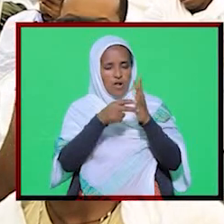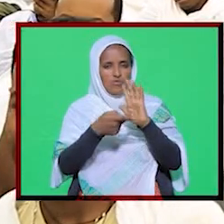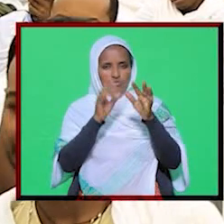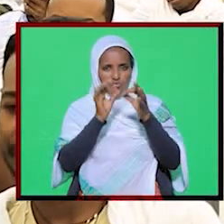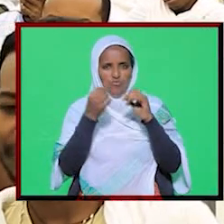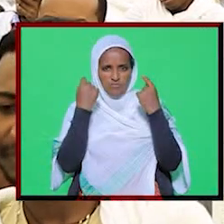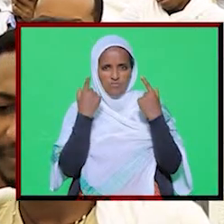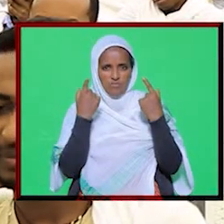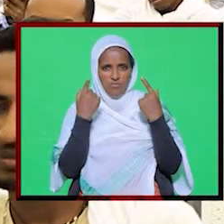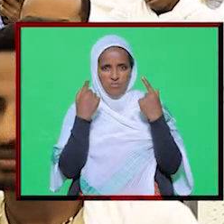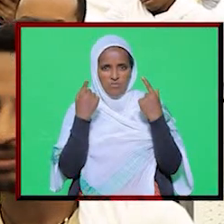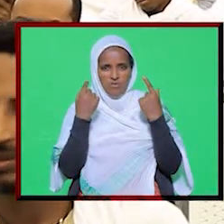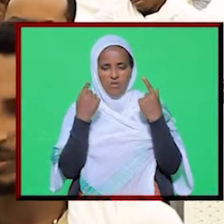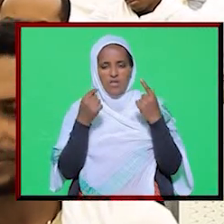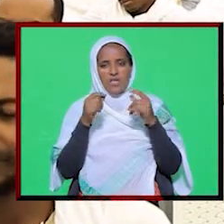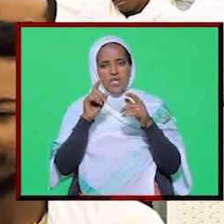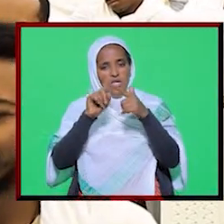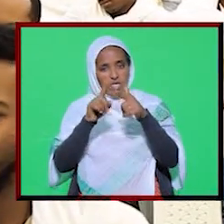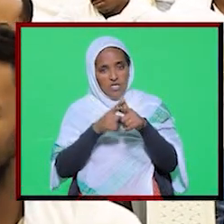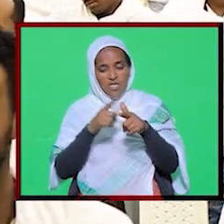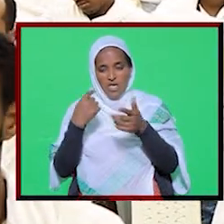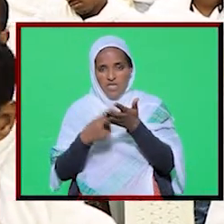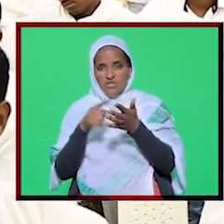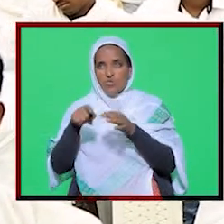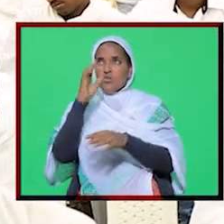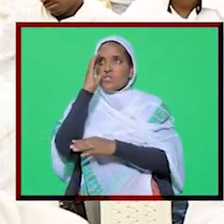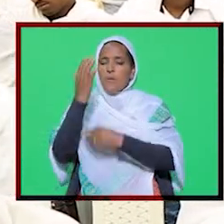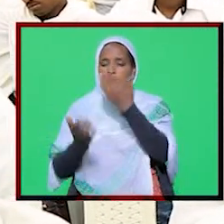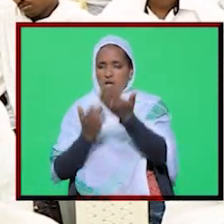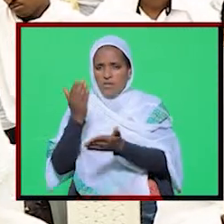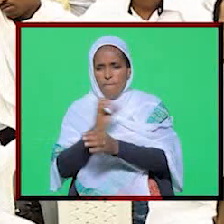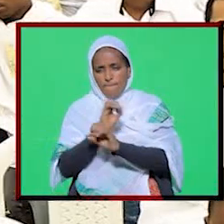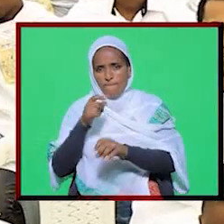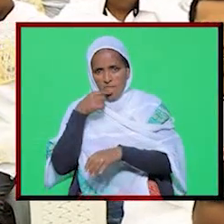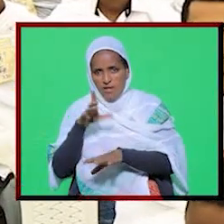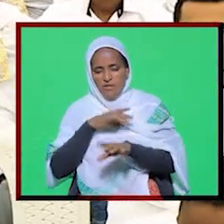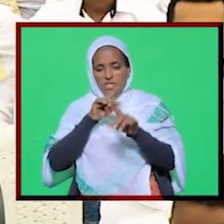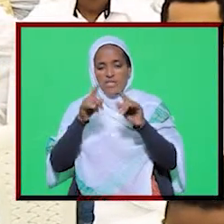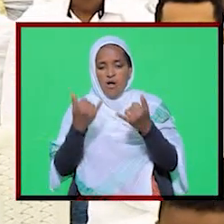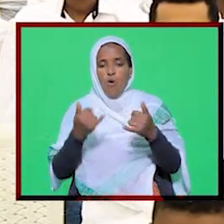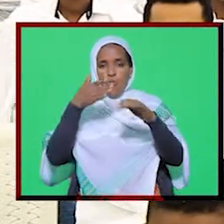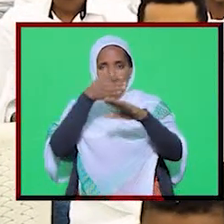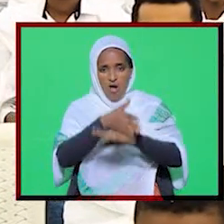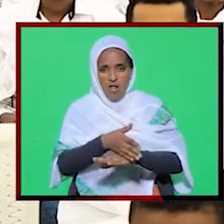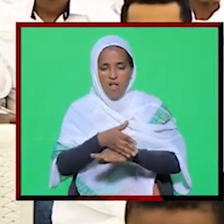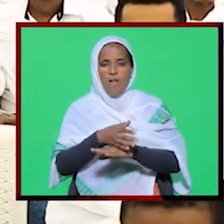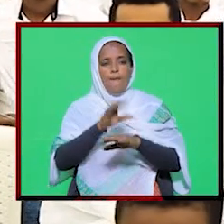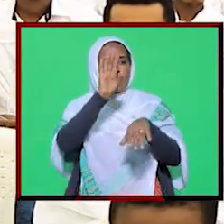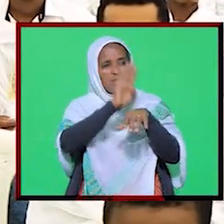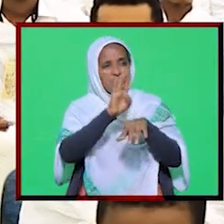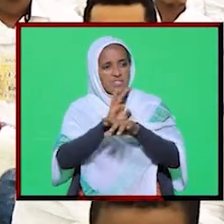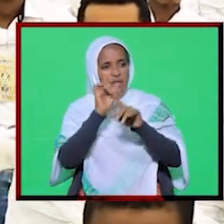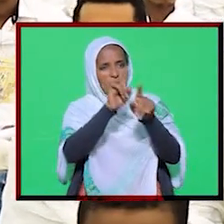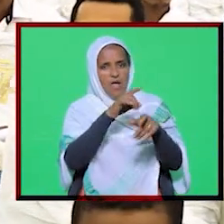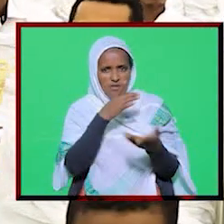ነው። አይ እንግዲህ አለ፣ እኔ እሳቸው የእግዚአብሔር አገልጋይ ናቸው ምንም አልልም፣ ግን ካሁን በኋላ አለ ቤተ